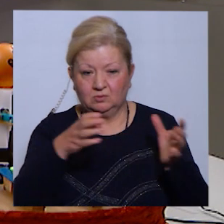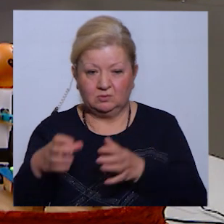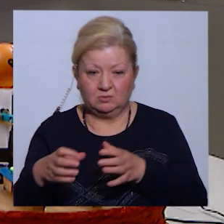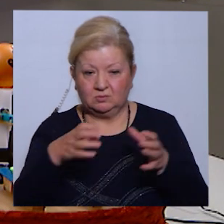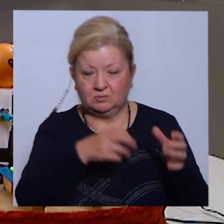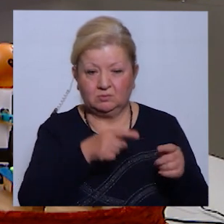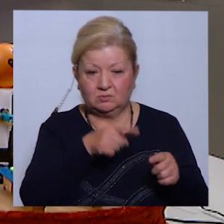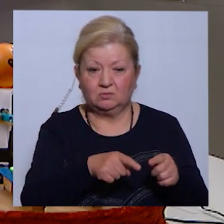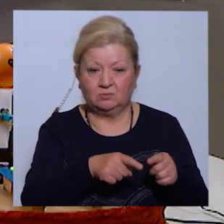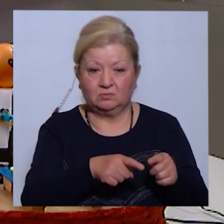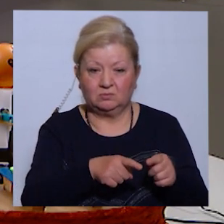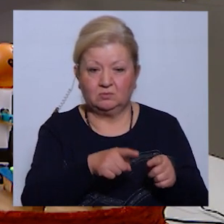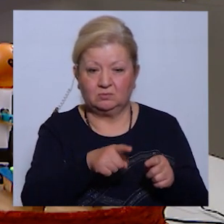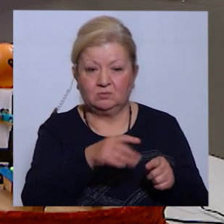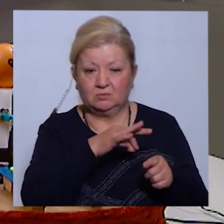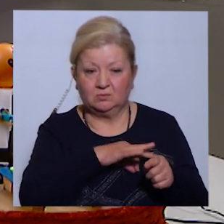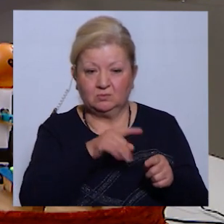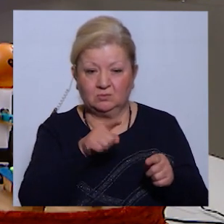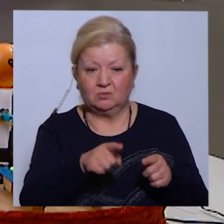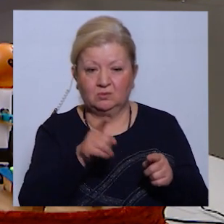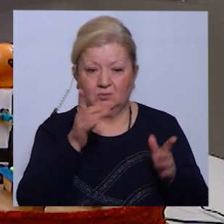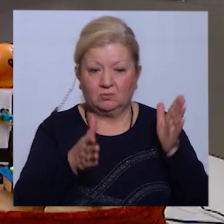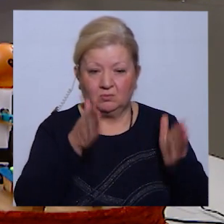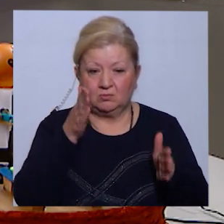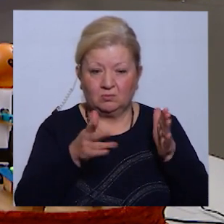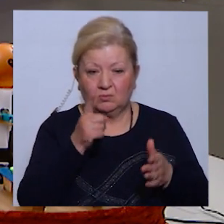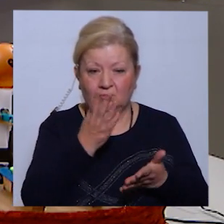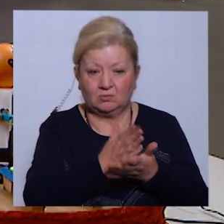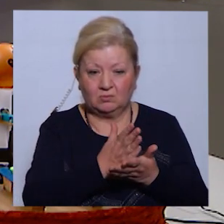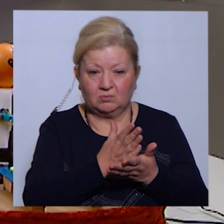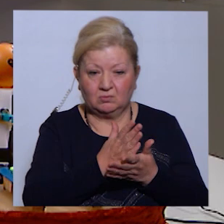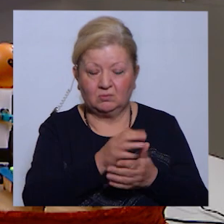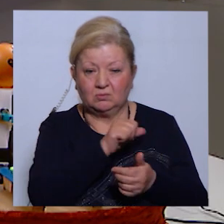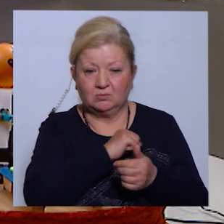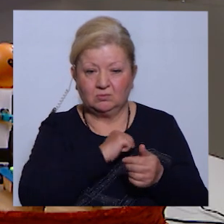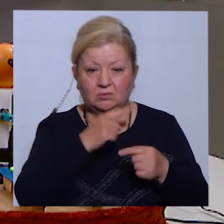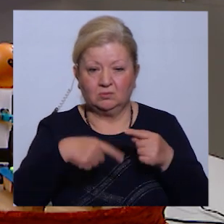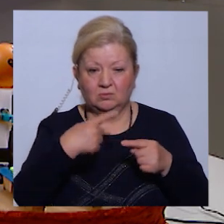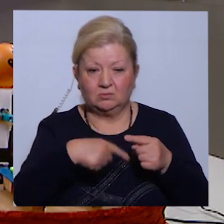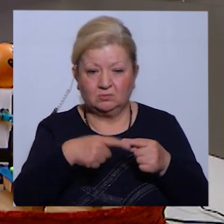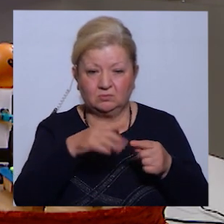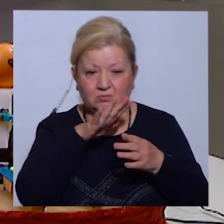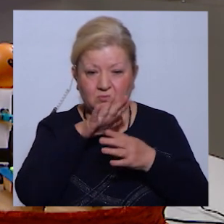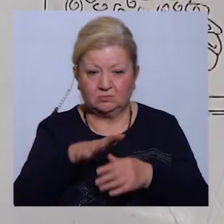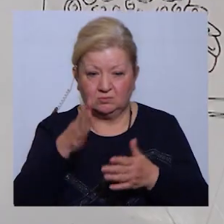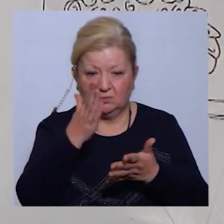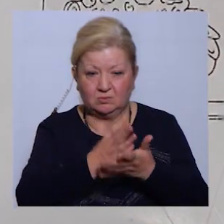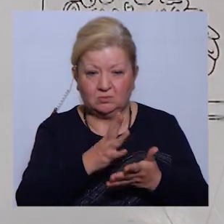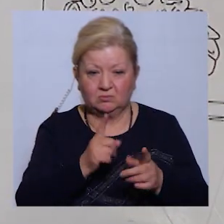ამის შედეგად რობოტი უკვე გავლენას ახდენს თვითონ ძრავაზე, რომ შეინარჩუნოს